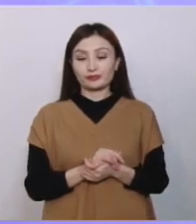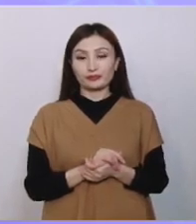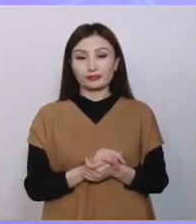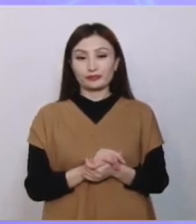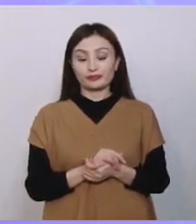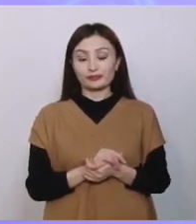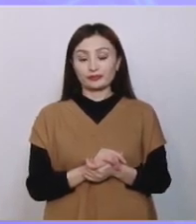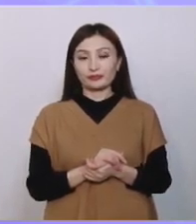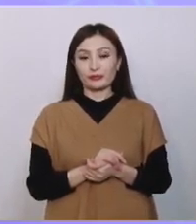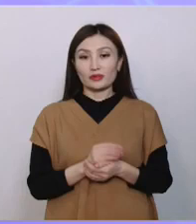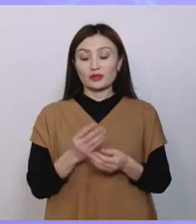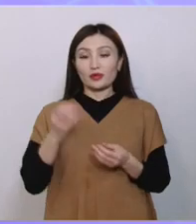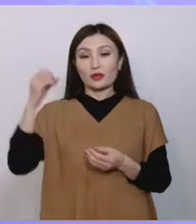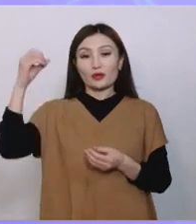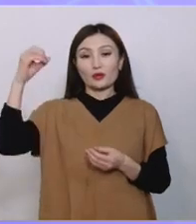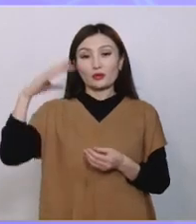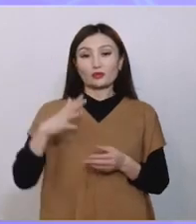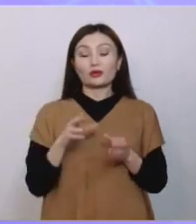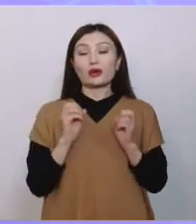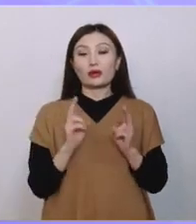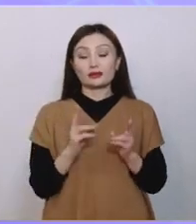Күн қантип тиіп тұрат.